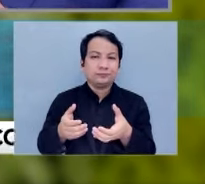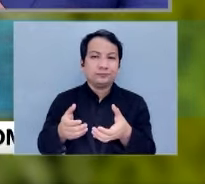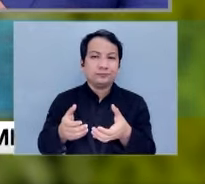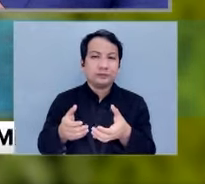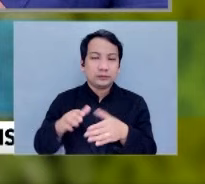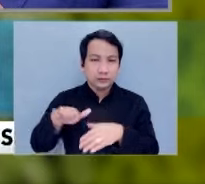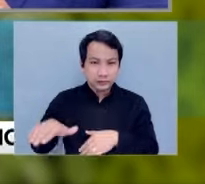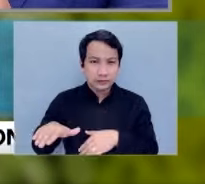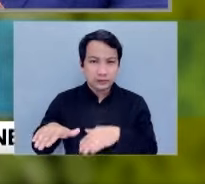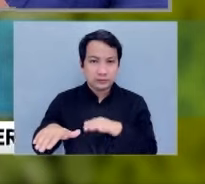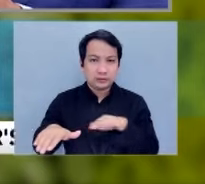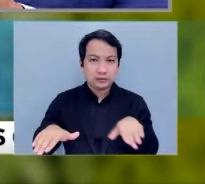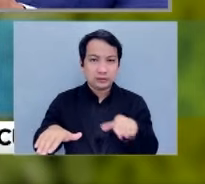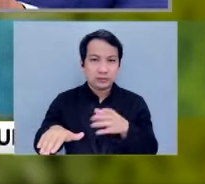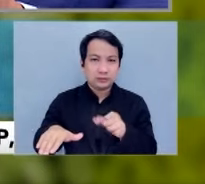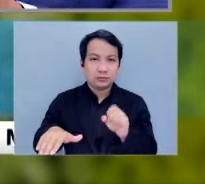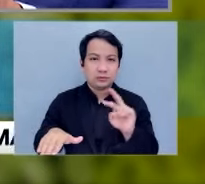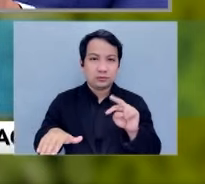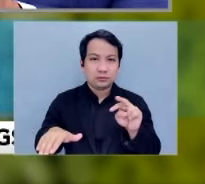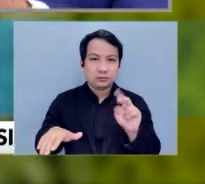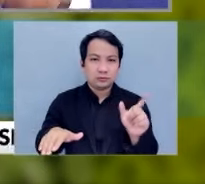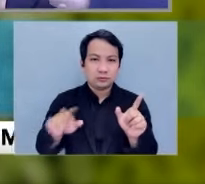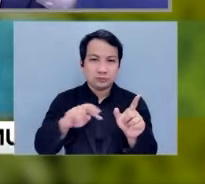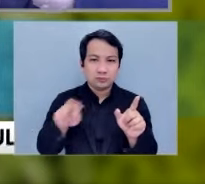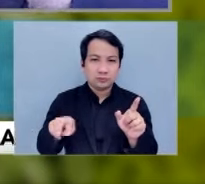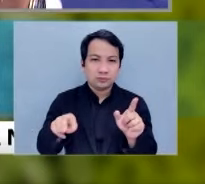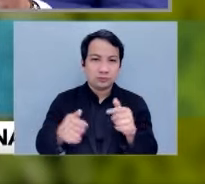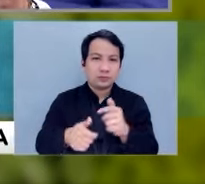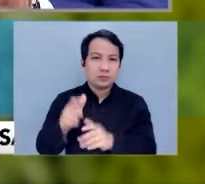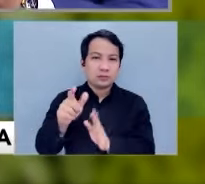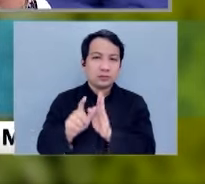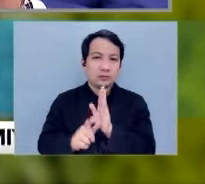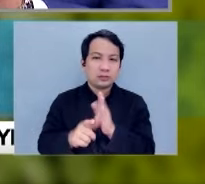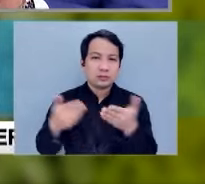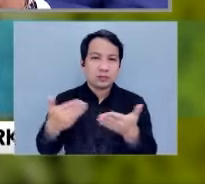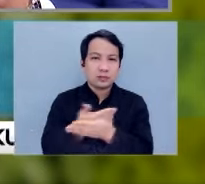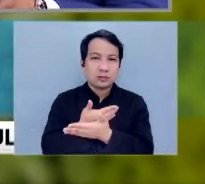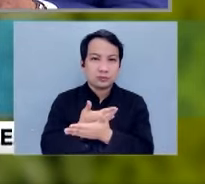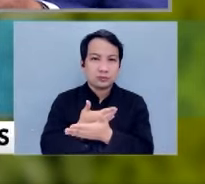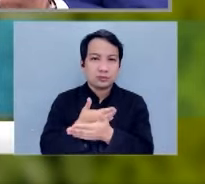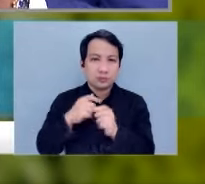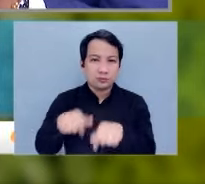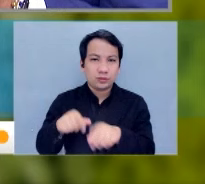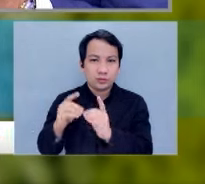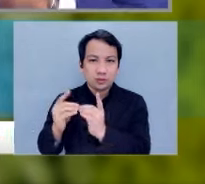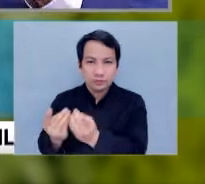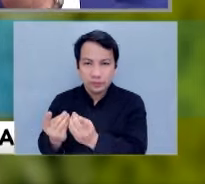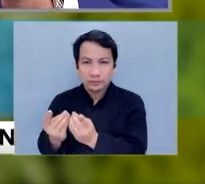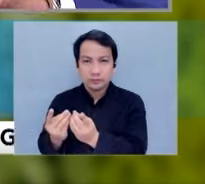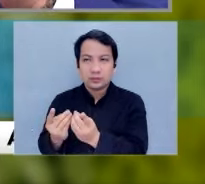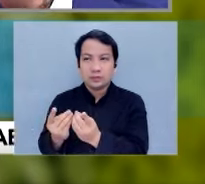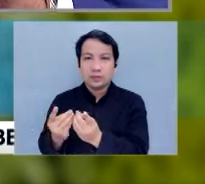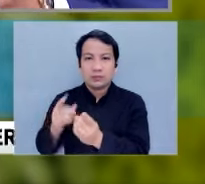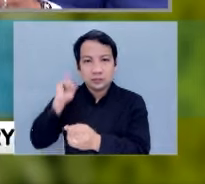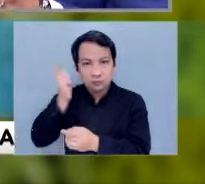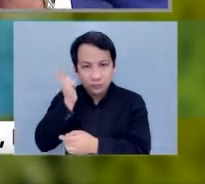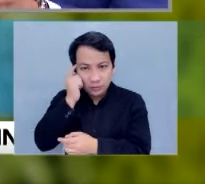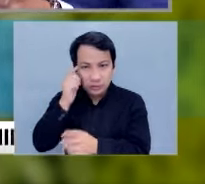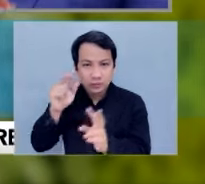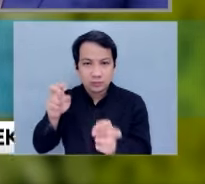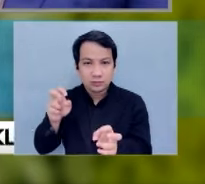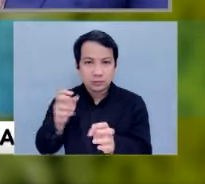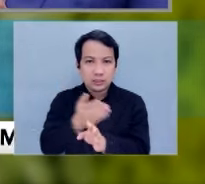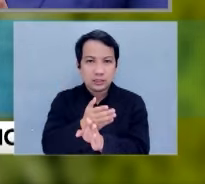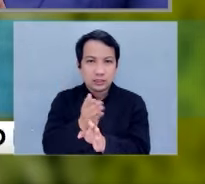Act, 2022 lang ipinasa yung batas, na may bagong ahensya na namamahala para sa mga ganyang sitwasyon. Ang tawag dyan, alternative